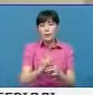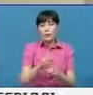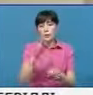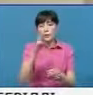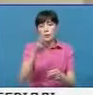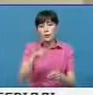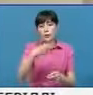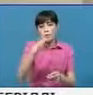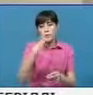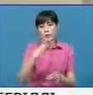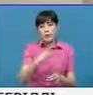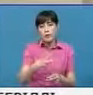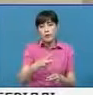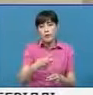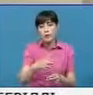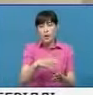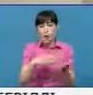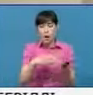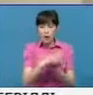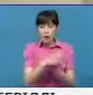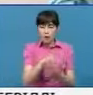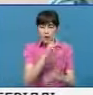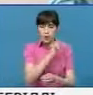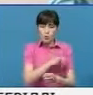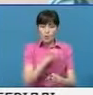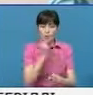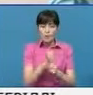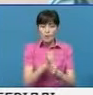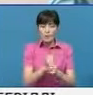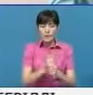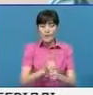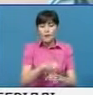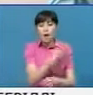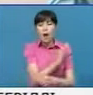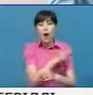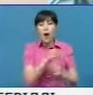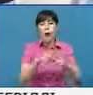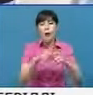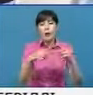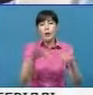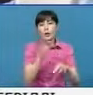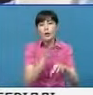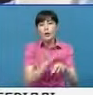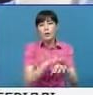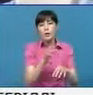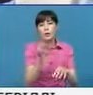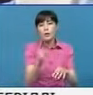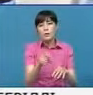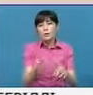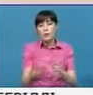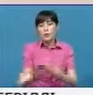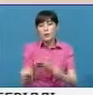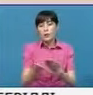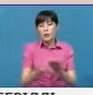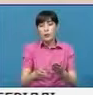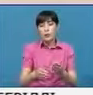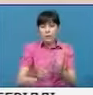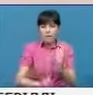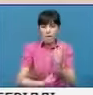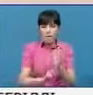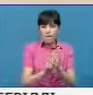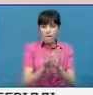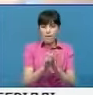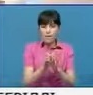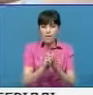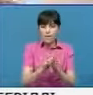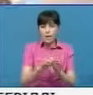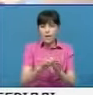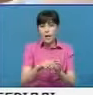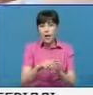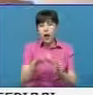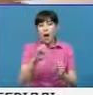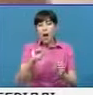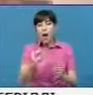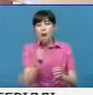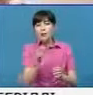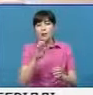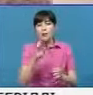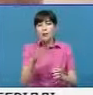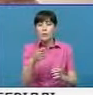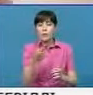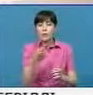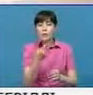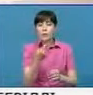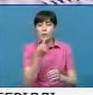320 қызметкер жұмыс жасайды. Аурухана науқастарды қабылдауға әлдеқашан кірісіп кеткен. Айдын Базарова қант